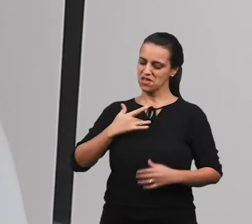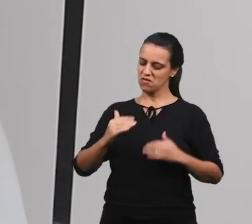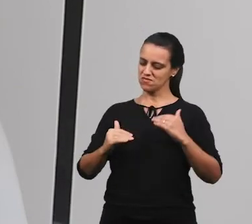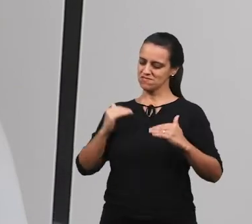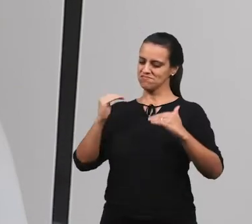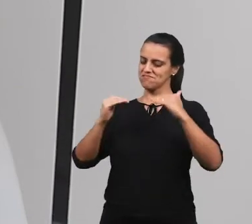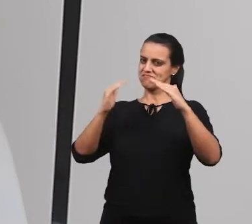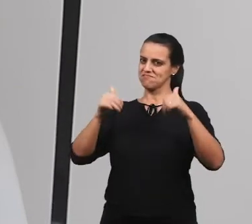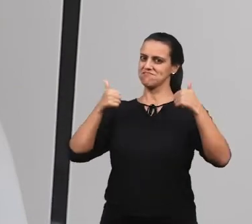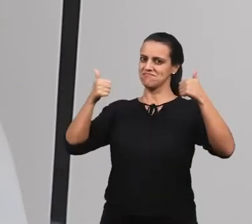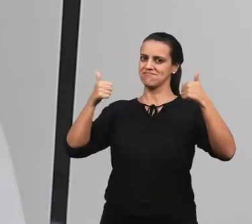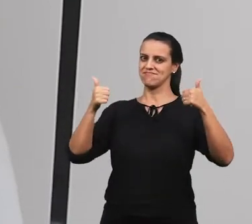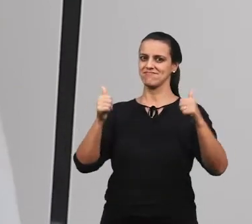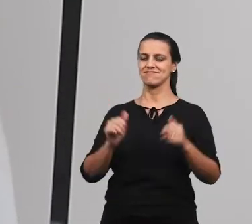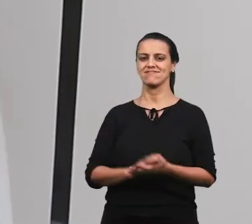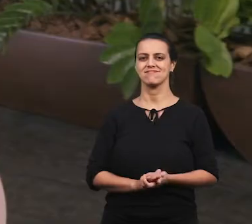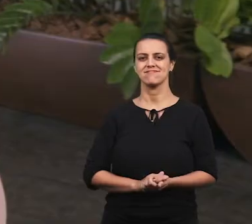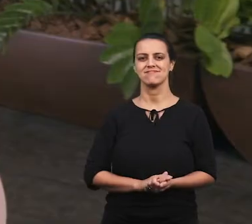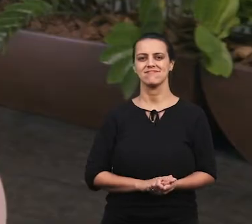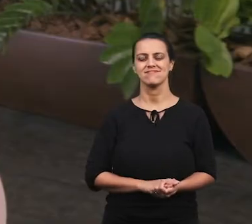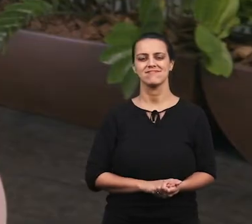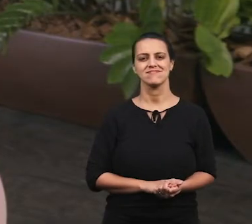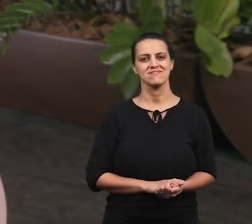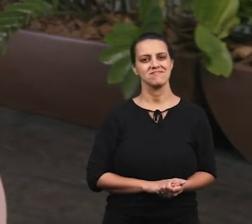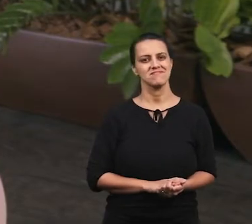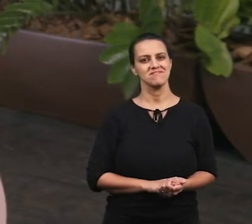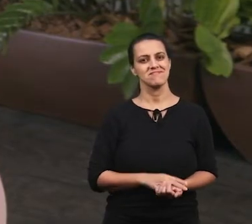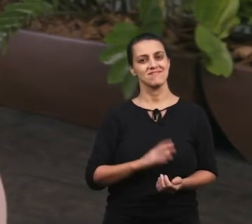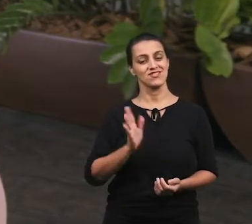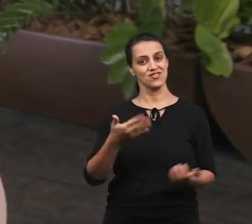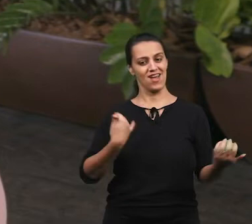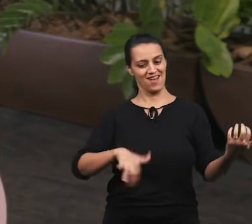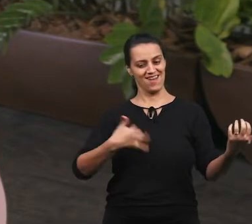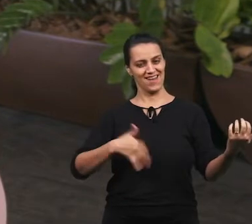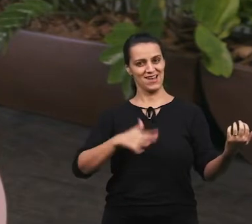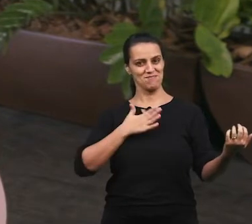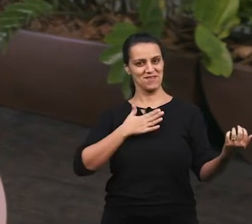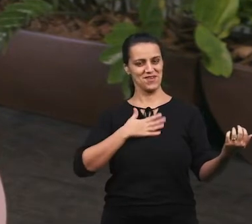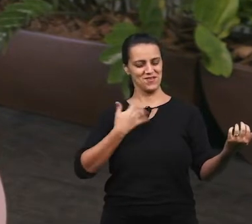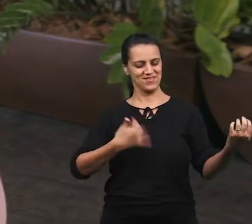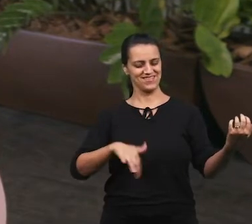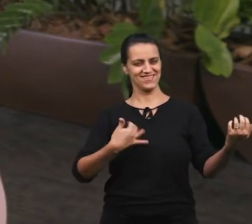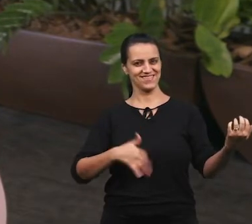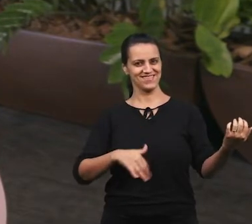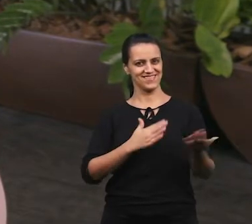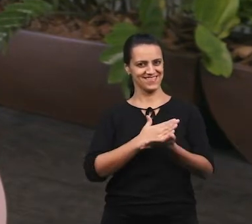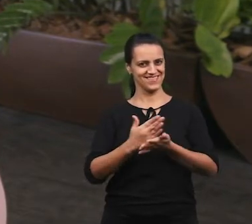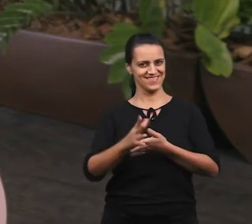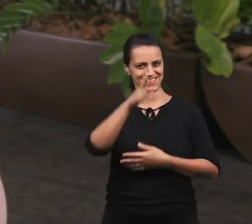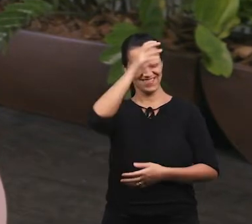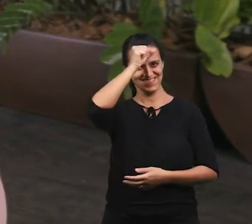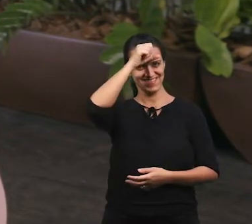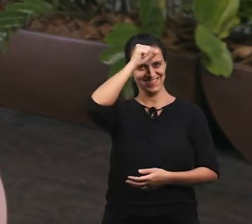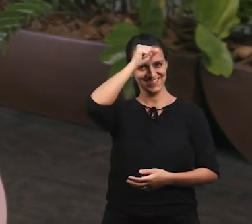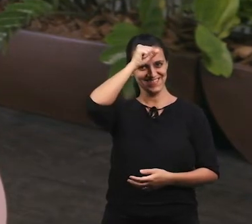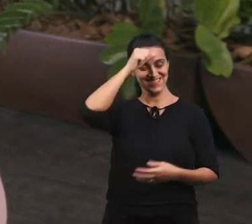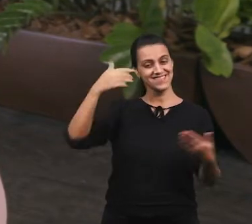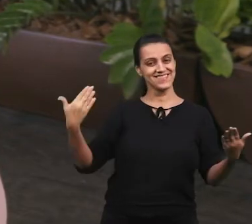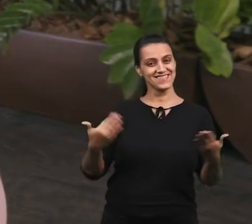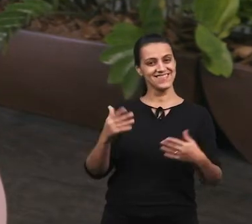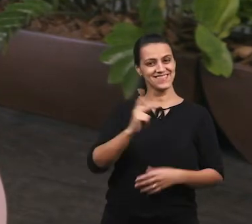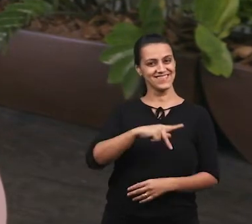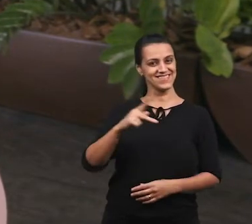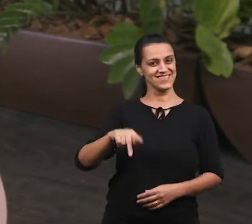принесут столько блага вашему ребенку и его здоровью. Я уже приготовил мою гитару. Давайте